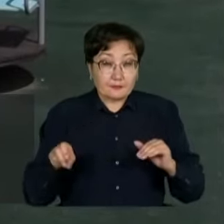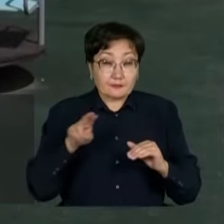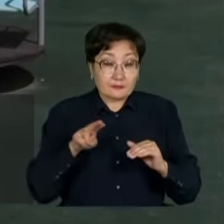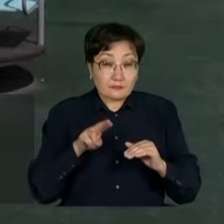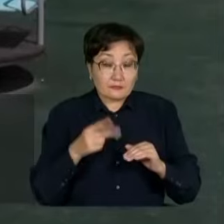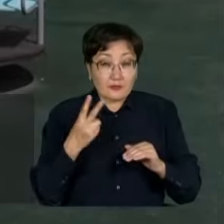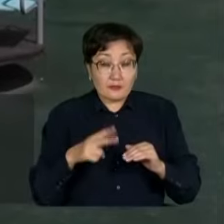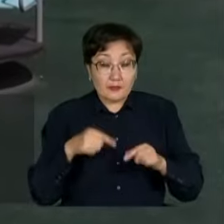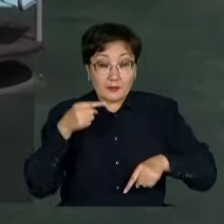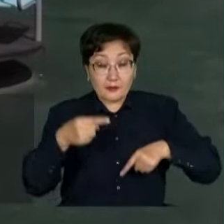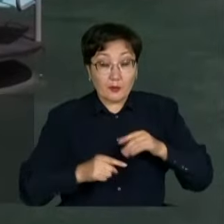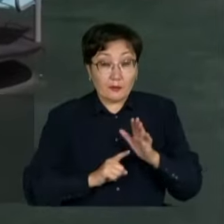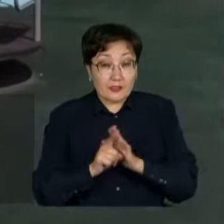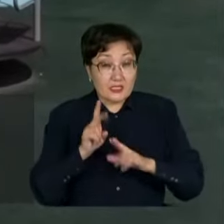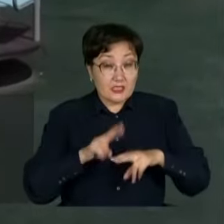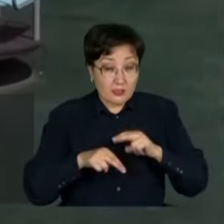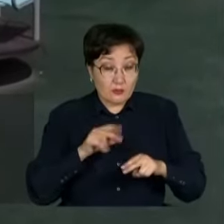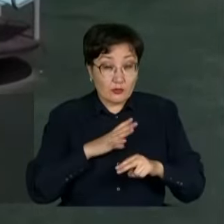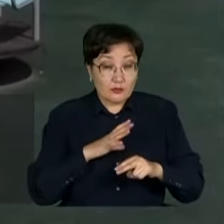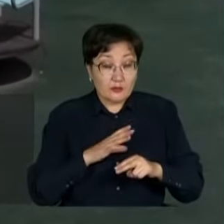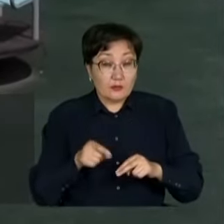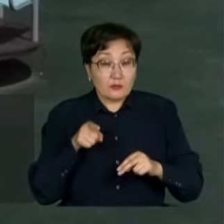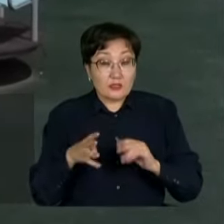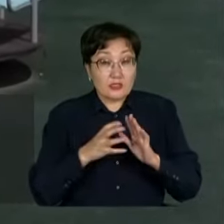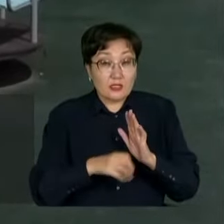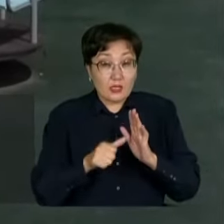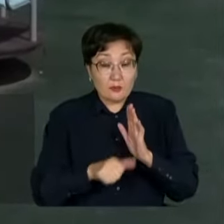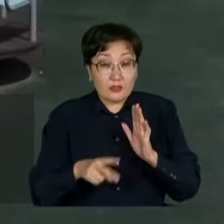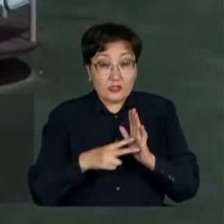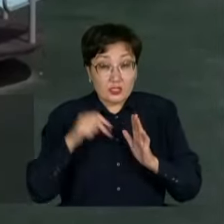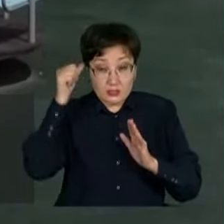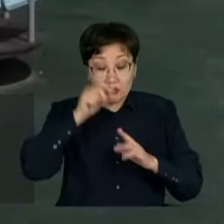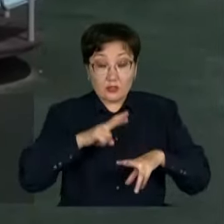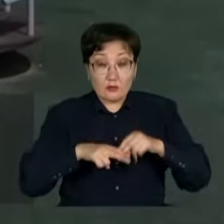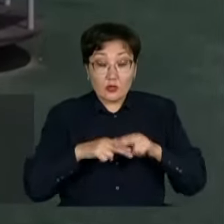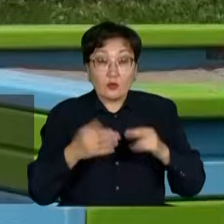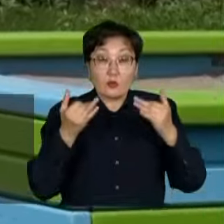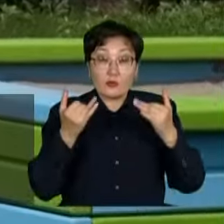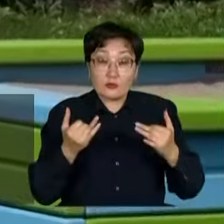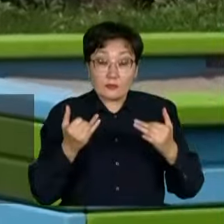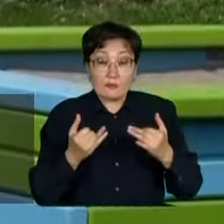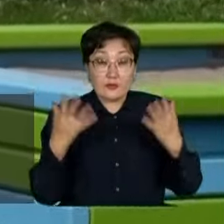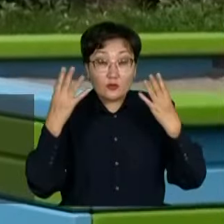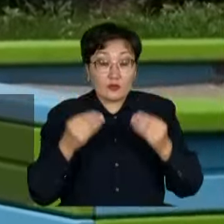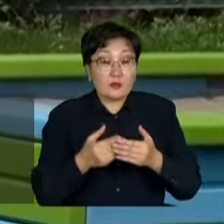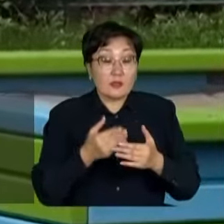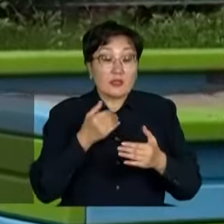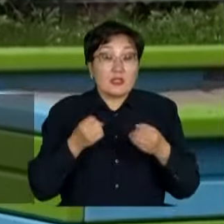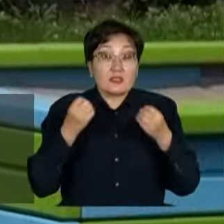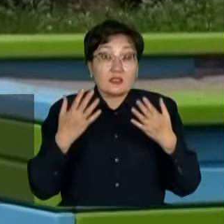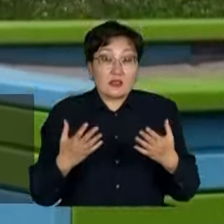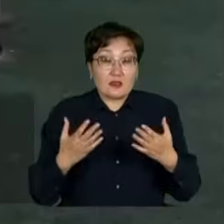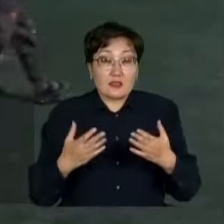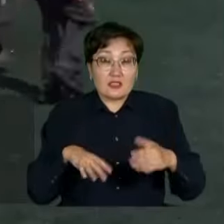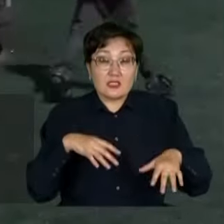20-шы ғасырдың басында салынған болатын, яғни 1967 жылы салынып, бүгінгі күнге дейін жай ғана қаңқасы